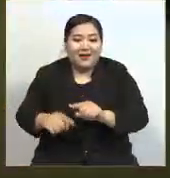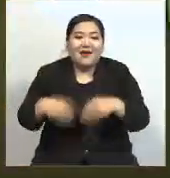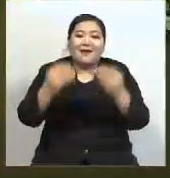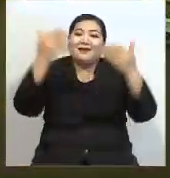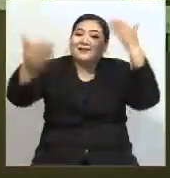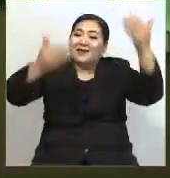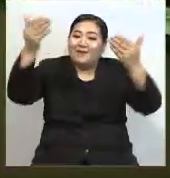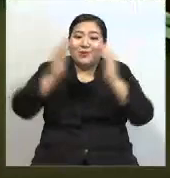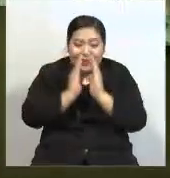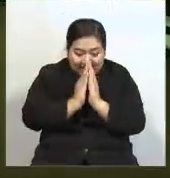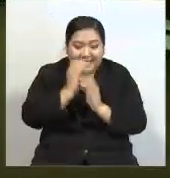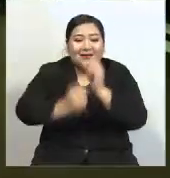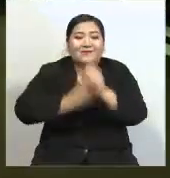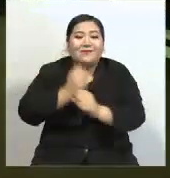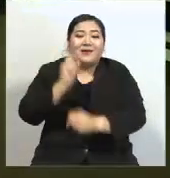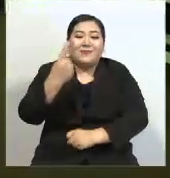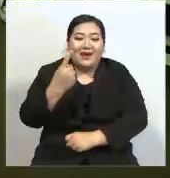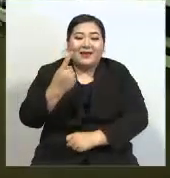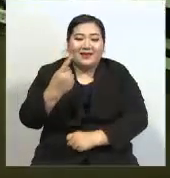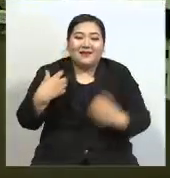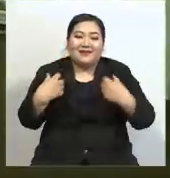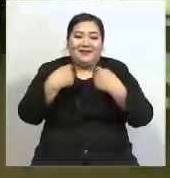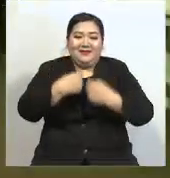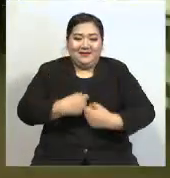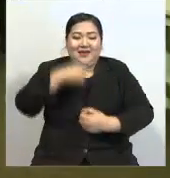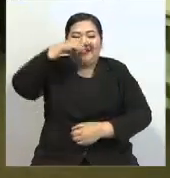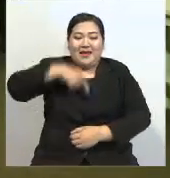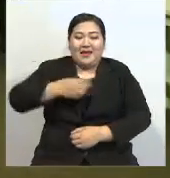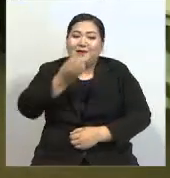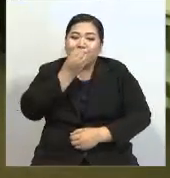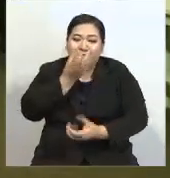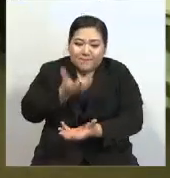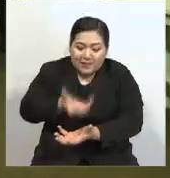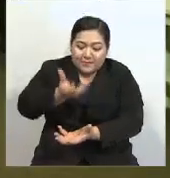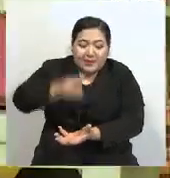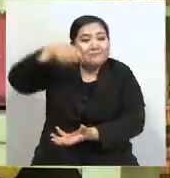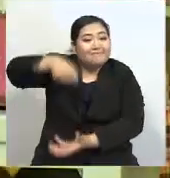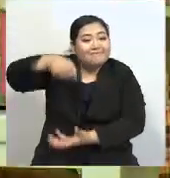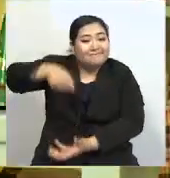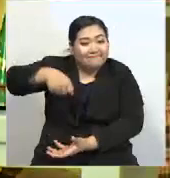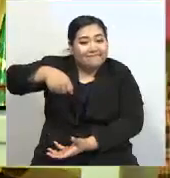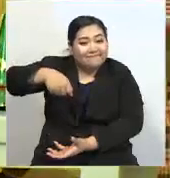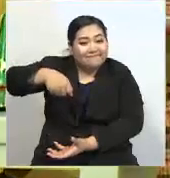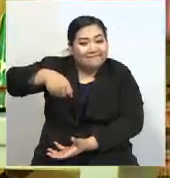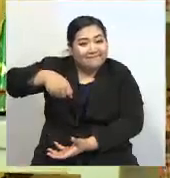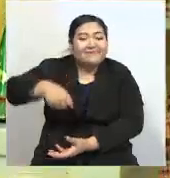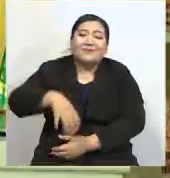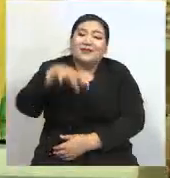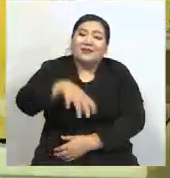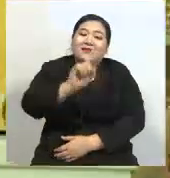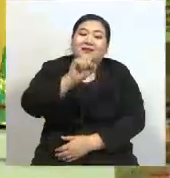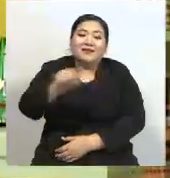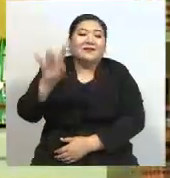สดีปีใหม่สืบสานรวมใจใส่ผ้าไทยหิ้วปิ่นโตร่วมกับสำนักประชาสัมพันธ์เขต1ถึงเข